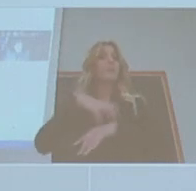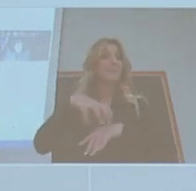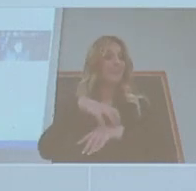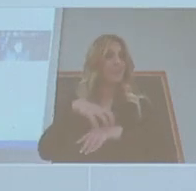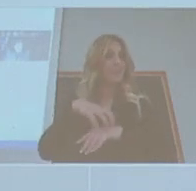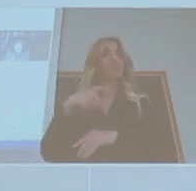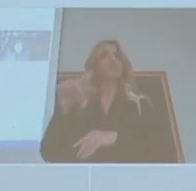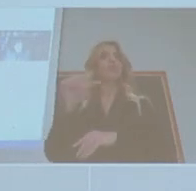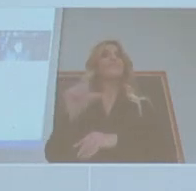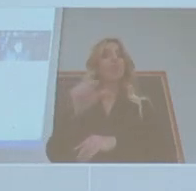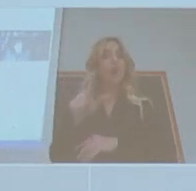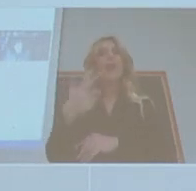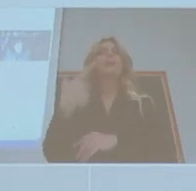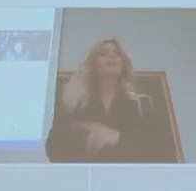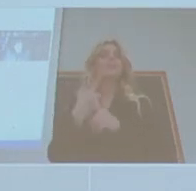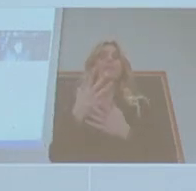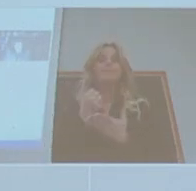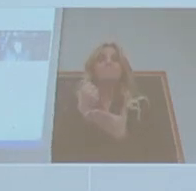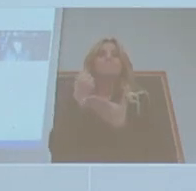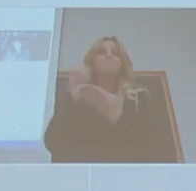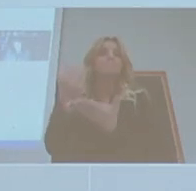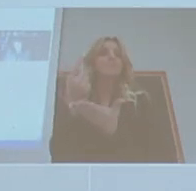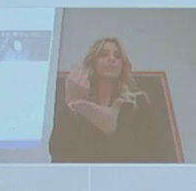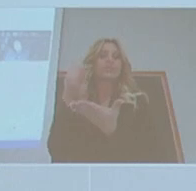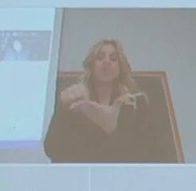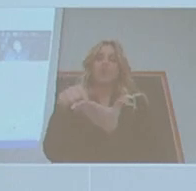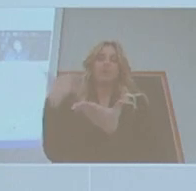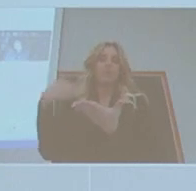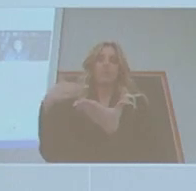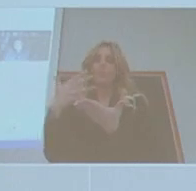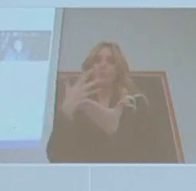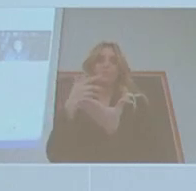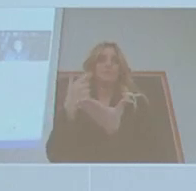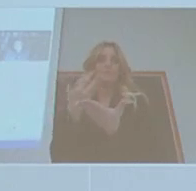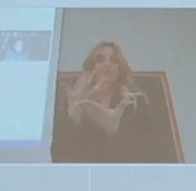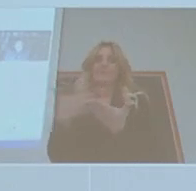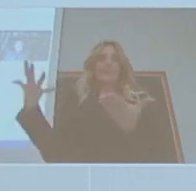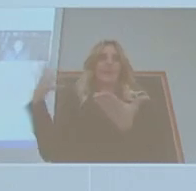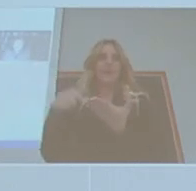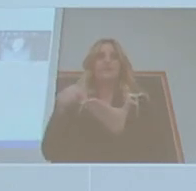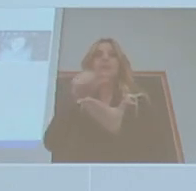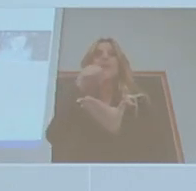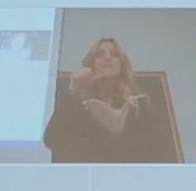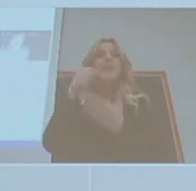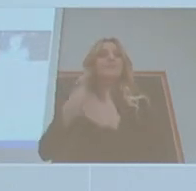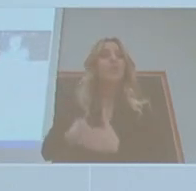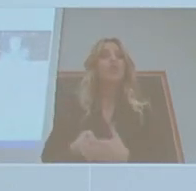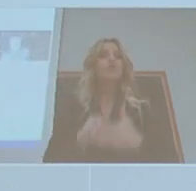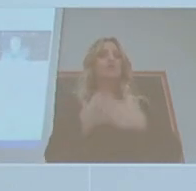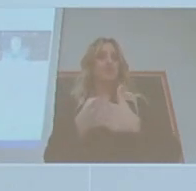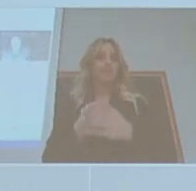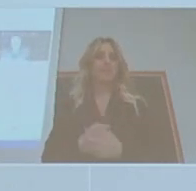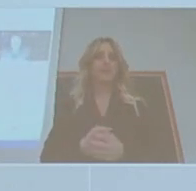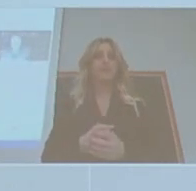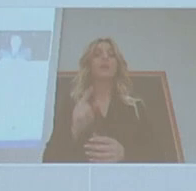dovrà investire una quantità enorme di denaro per migliorare le performance in tema di sostenibilità. E